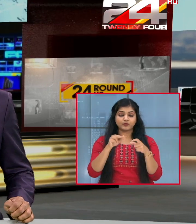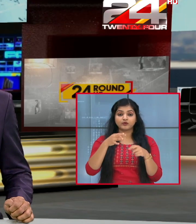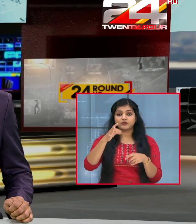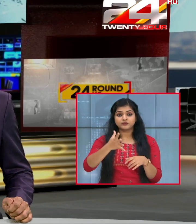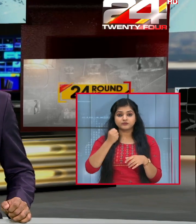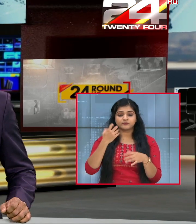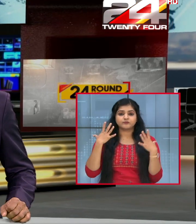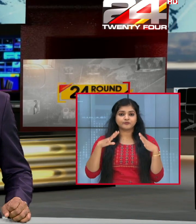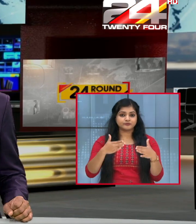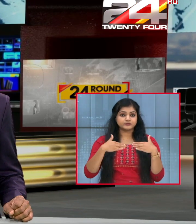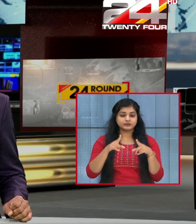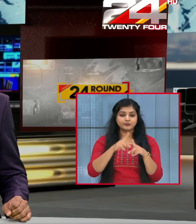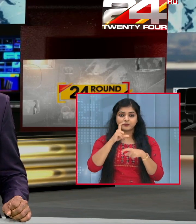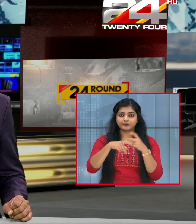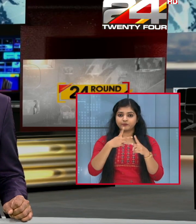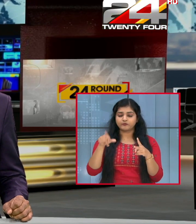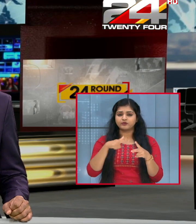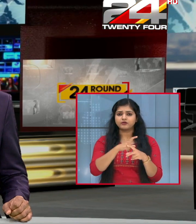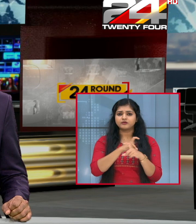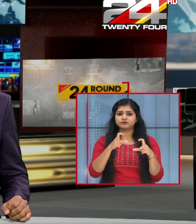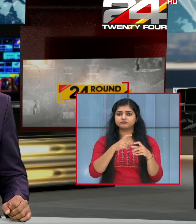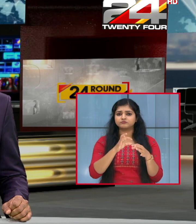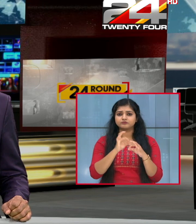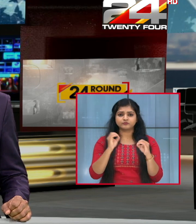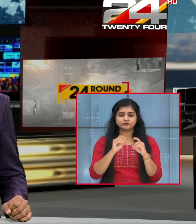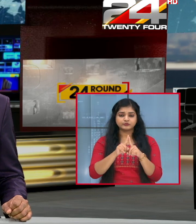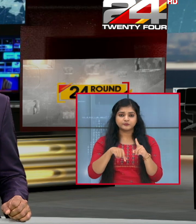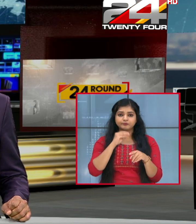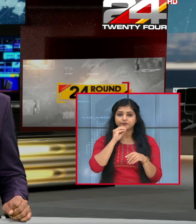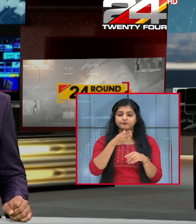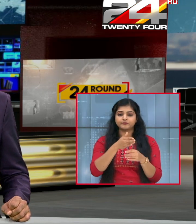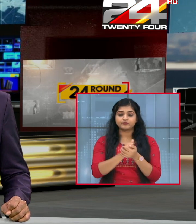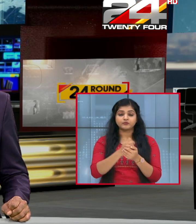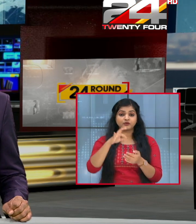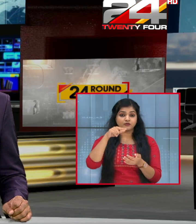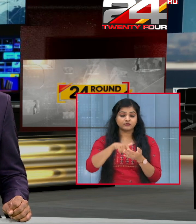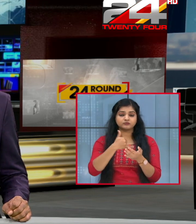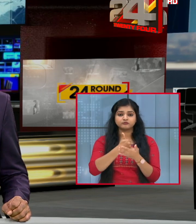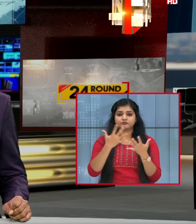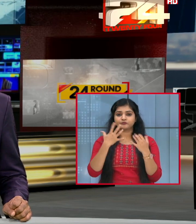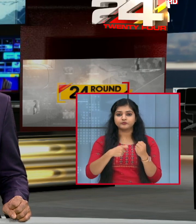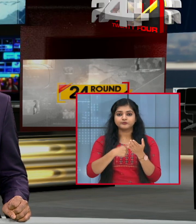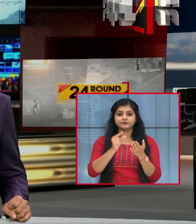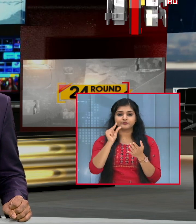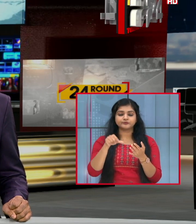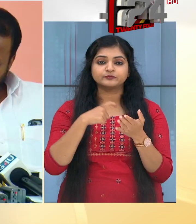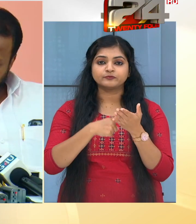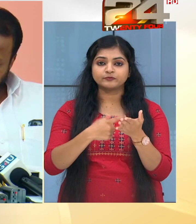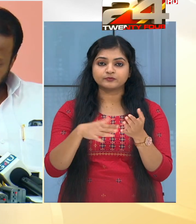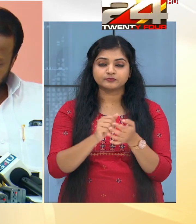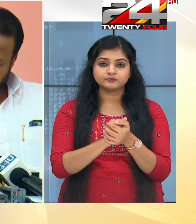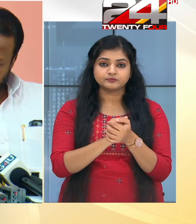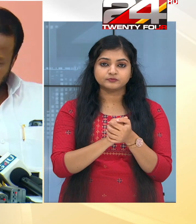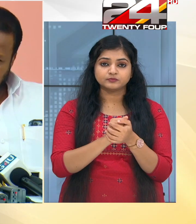പിൻവാങ്ങിയ കമ്പനികളാണ് പദ്ധതി സുതാര്യമല്ലെന്ന് അറിയിച്ചത്. അടിയന്തരമായി കരാർ റദ്ദാക്കണമെന്നും രമേശ് ചെന്നിത്തല ആവശ്യപ്പെട്ടു. മടിയിൽ